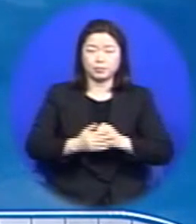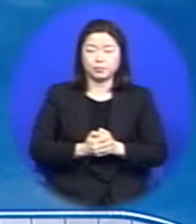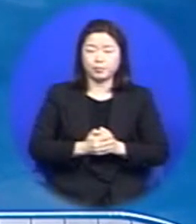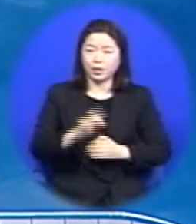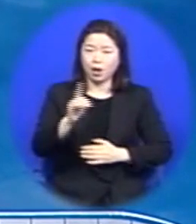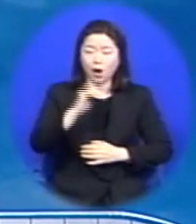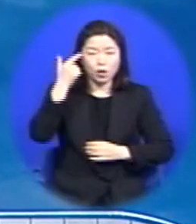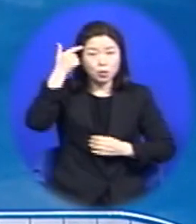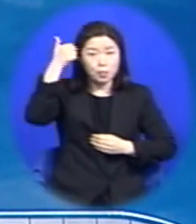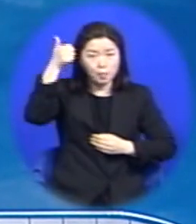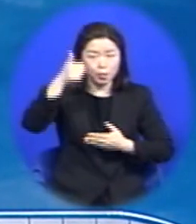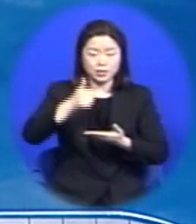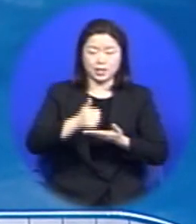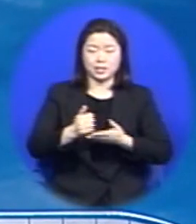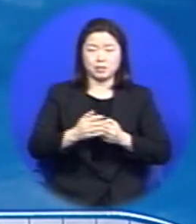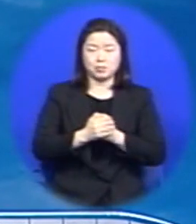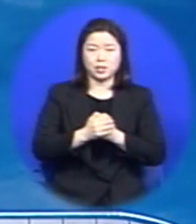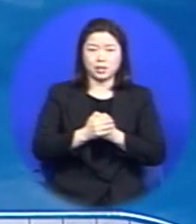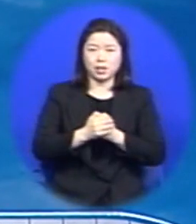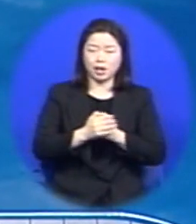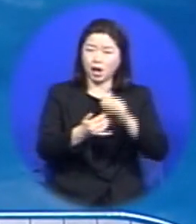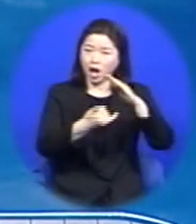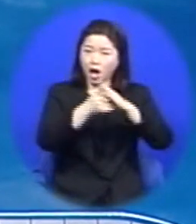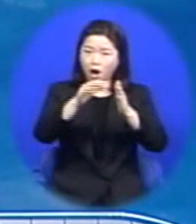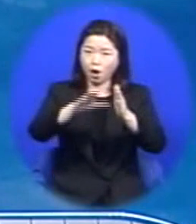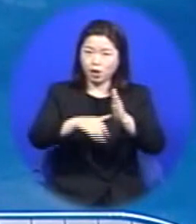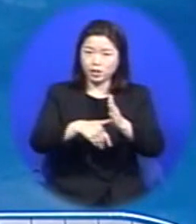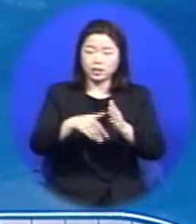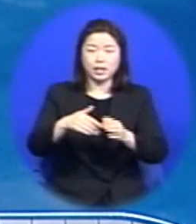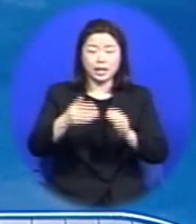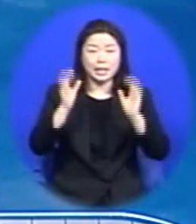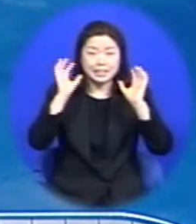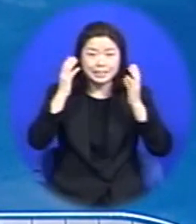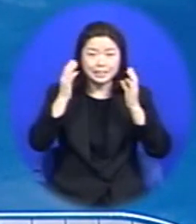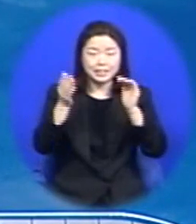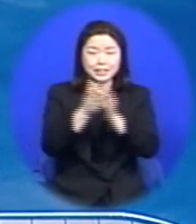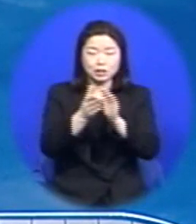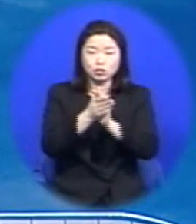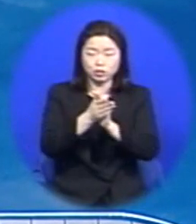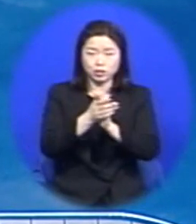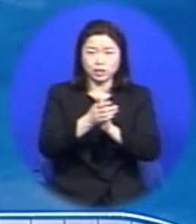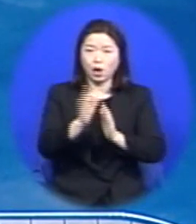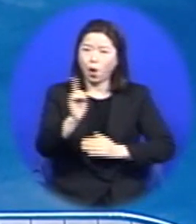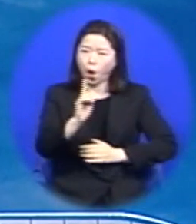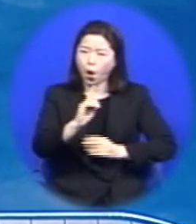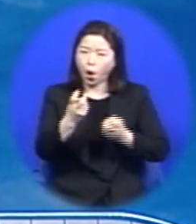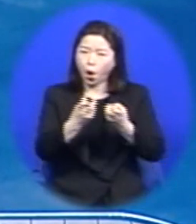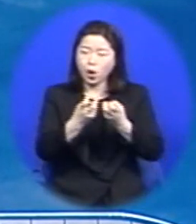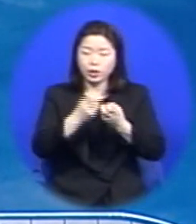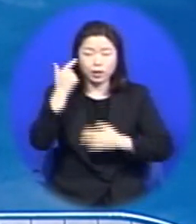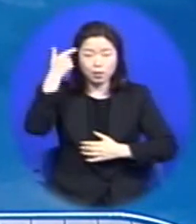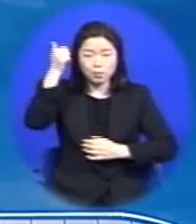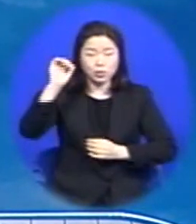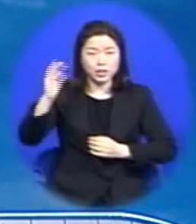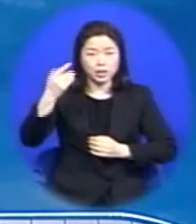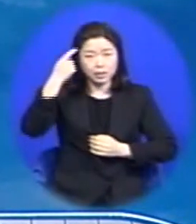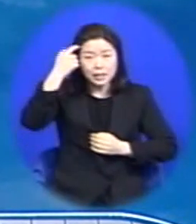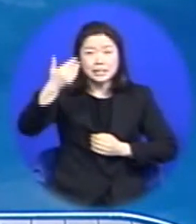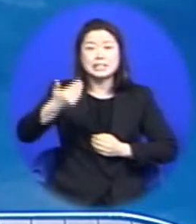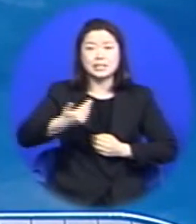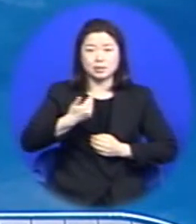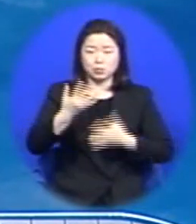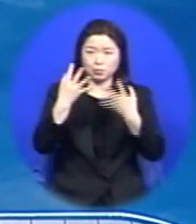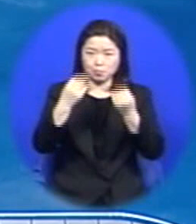어느 목사님께서 그 어릴 때 친구들이 너는 어떻게 목사가 됐냐 이런 질문을